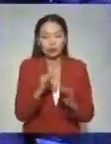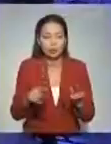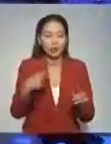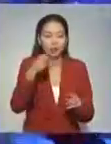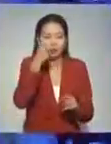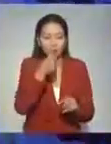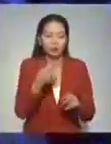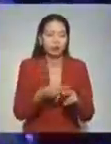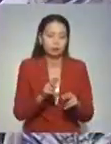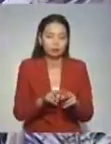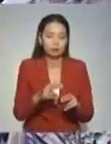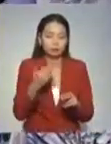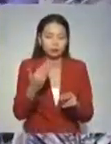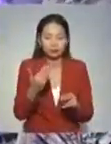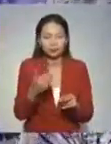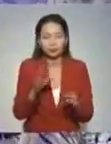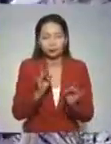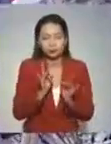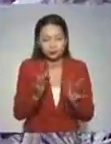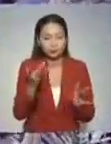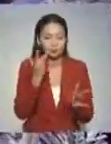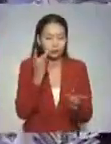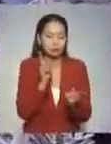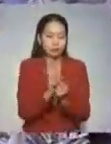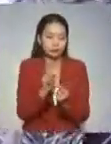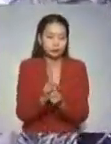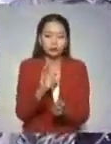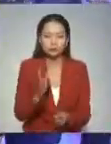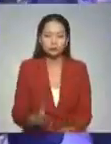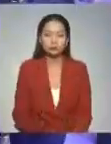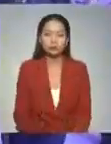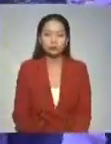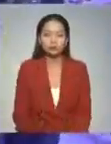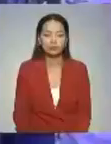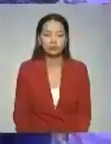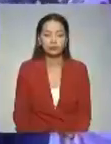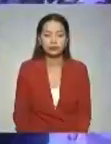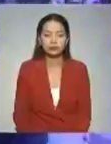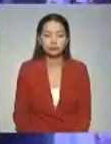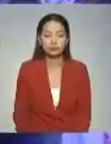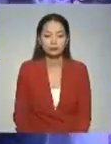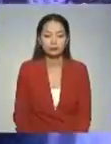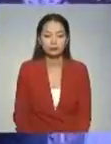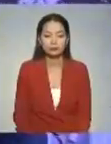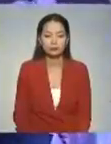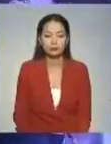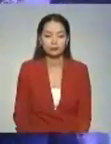да үздік атанып, мейрамға тағы келеміз деп тарқасты. Аружан Задабек, Алмас Шолыбаев, Астана Таймс.